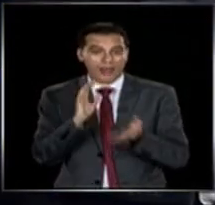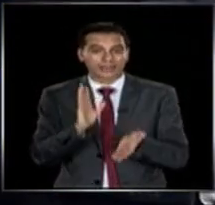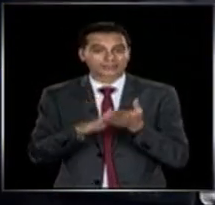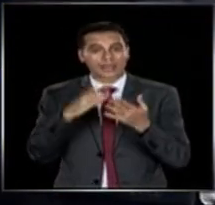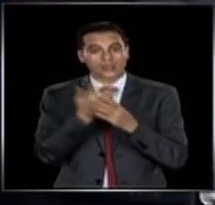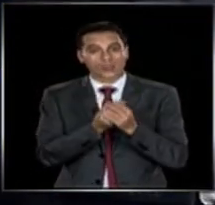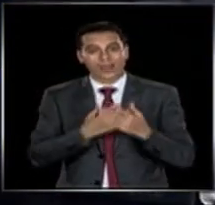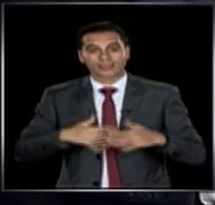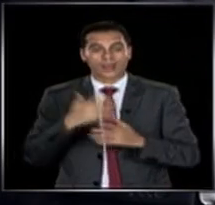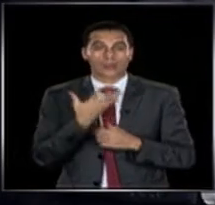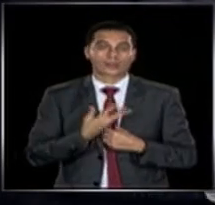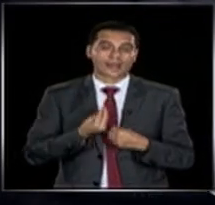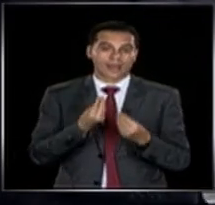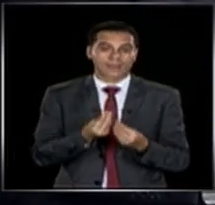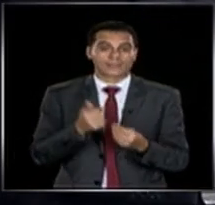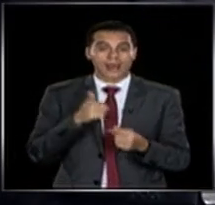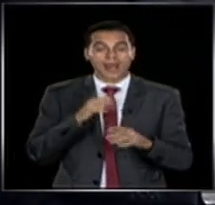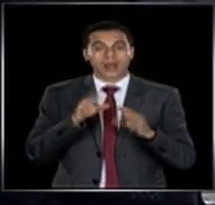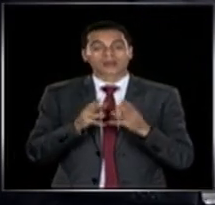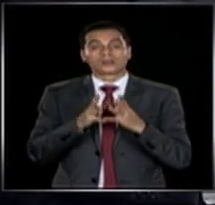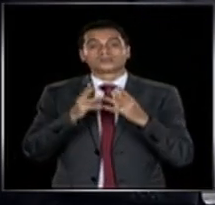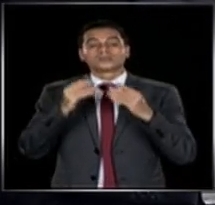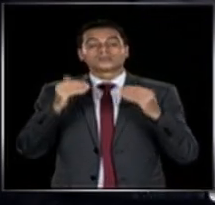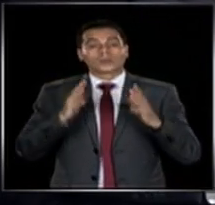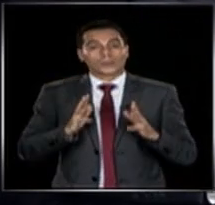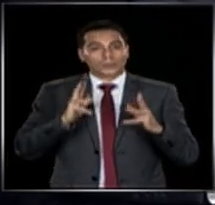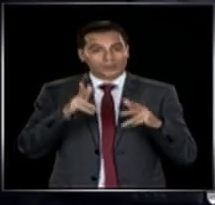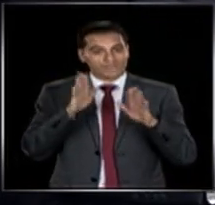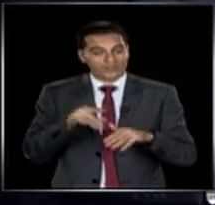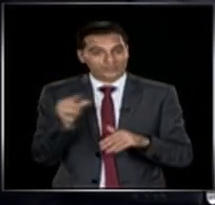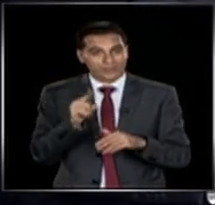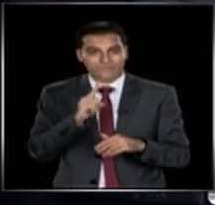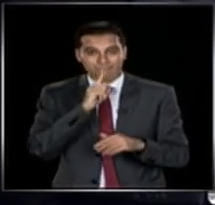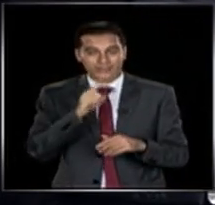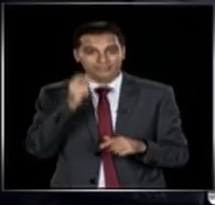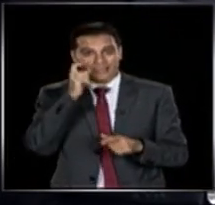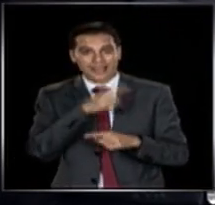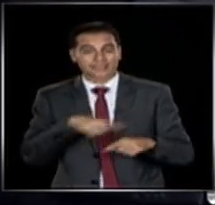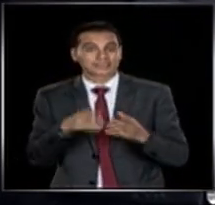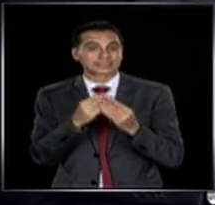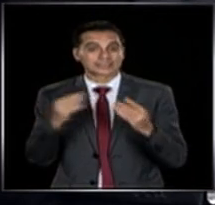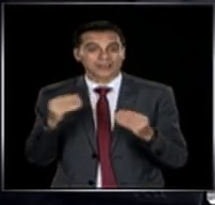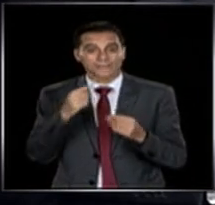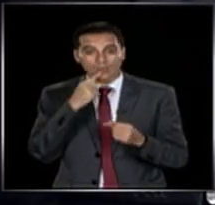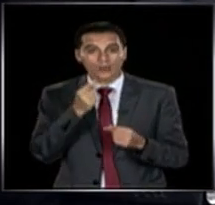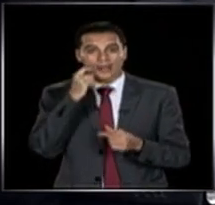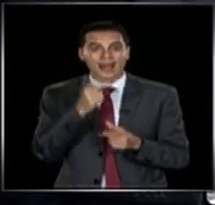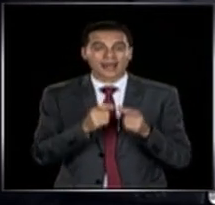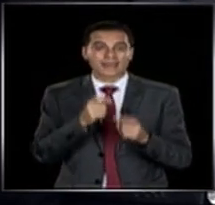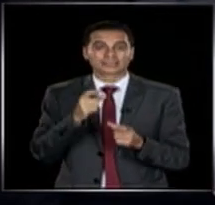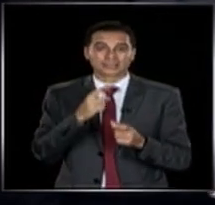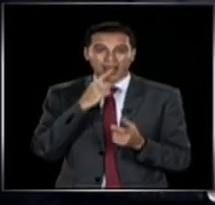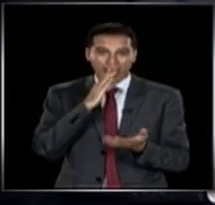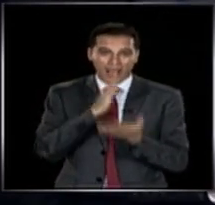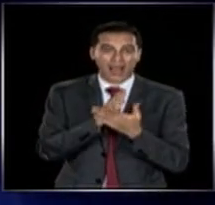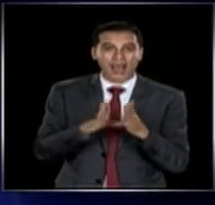ولادنا وتريحه طبعا. يعني احنا حكينا في حاجات كتير، ولكن لما لقينا ان في او الموضوع يستحق ان